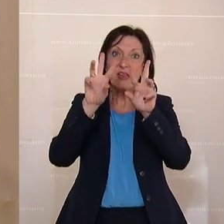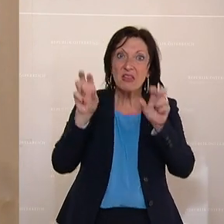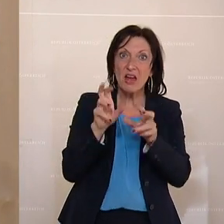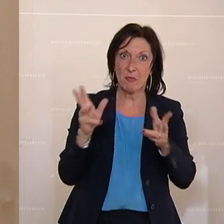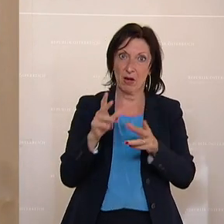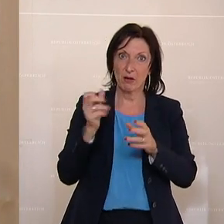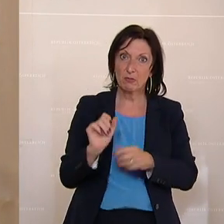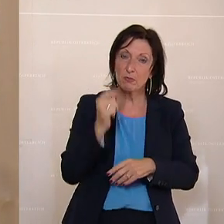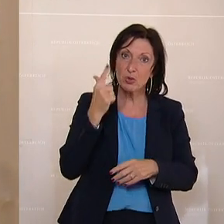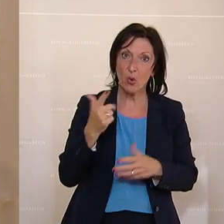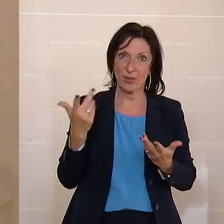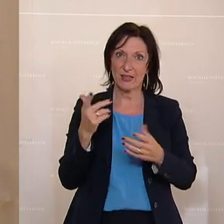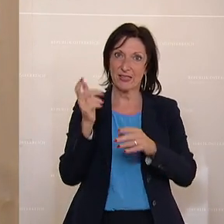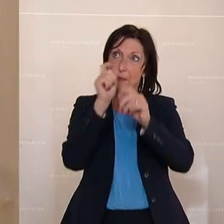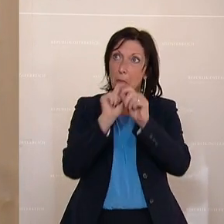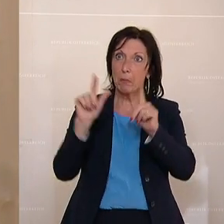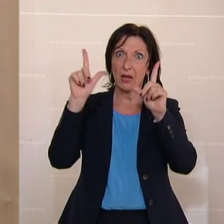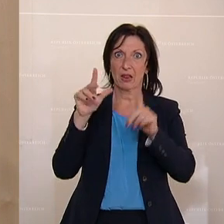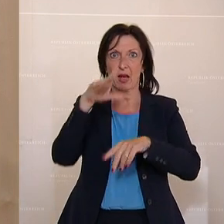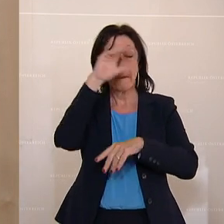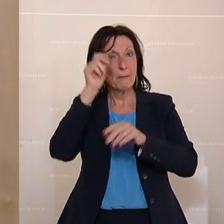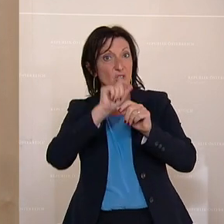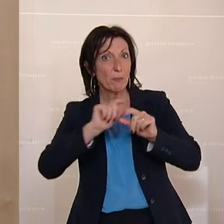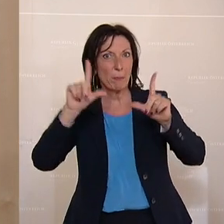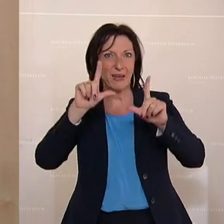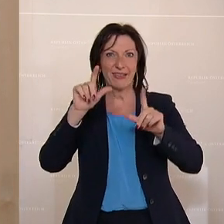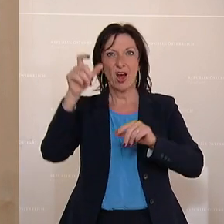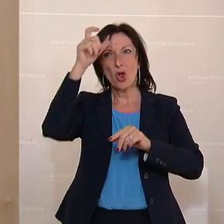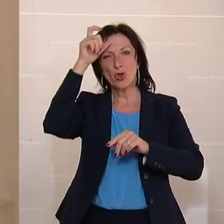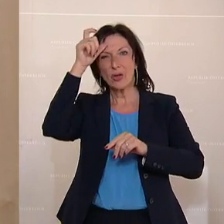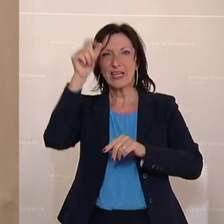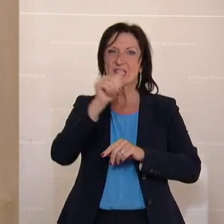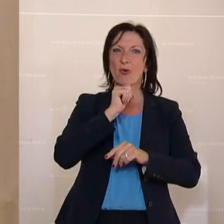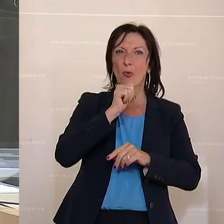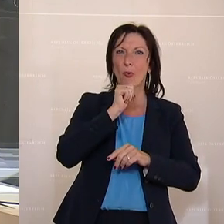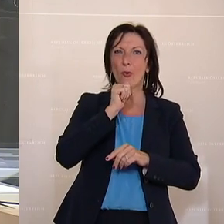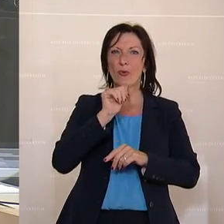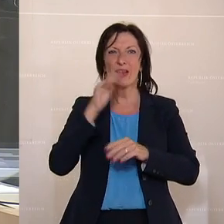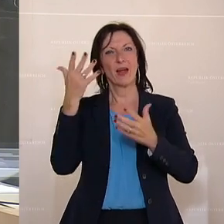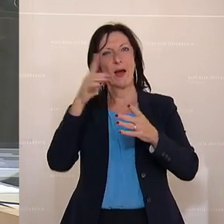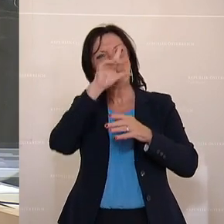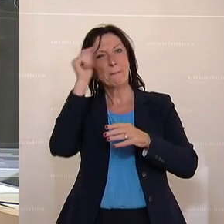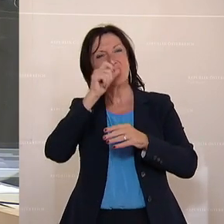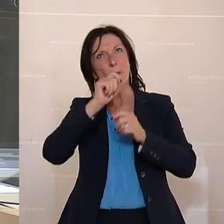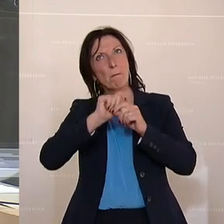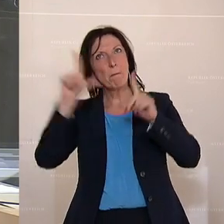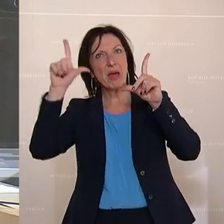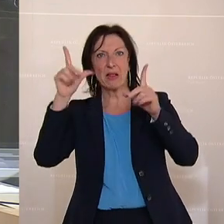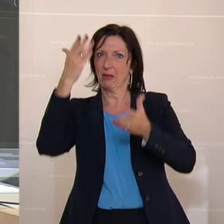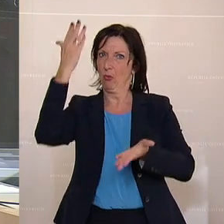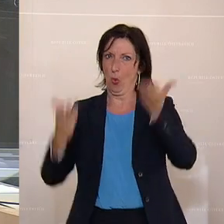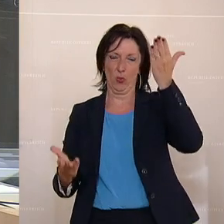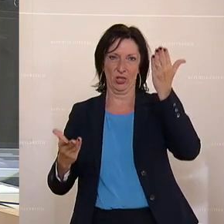die Bilder und das Menschenbild zwischen Türkis und Grün sehr auseinandergehen. Der Antrag beginnt mit